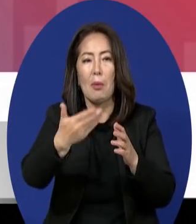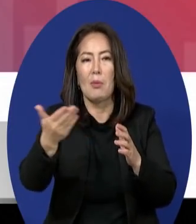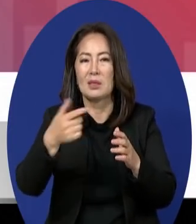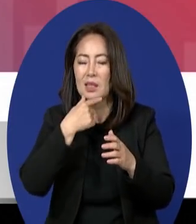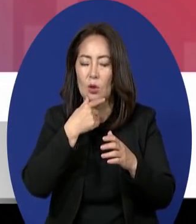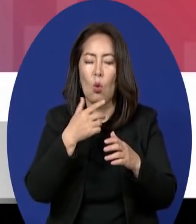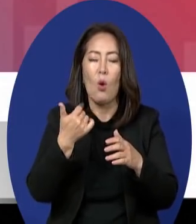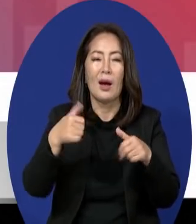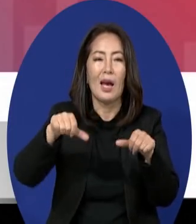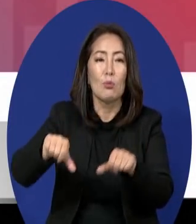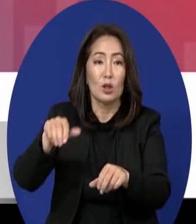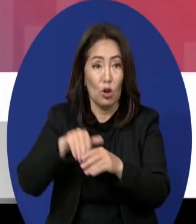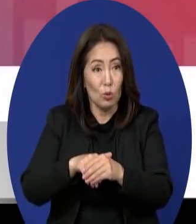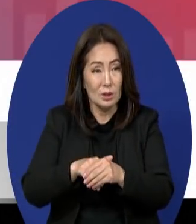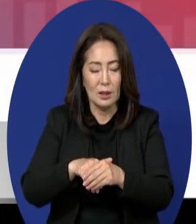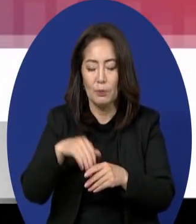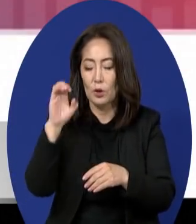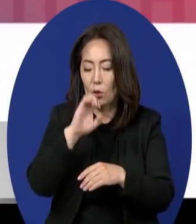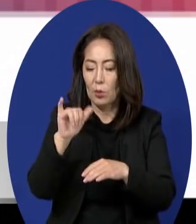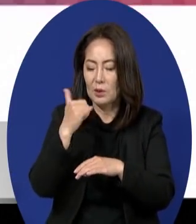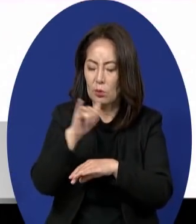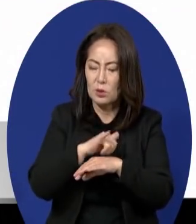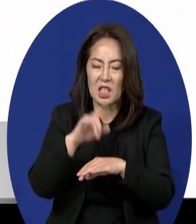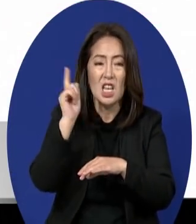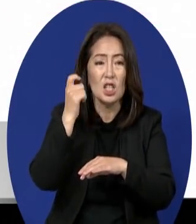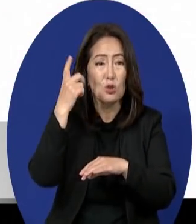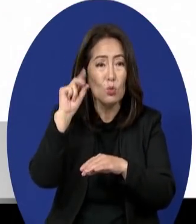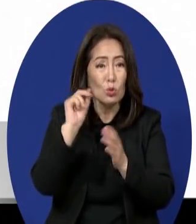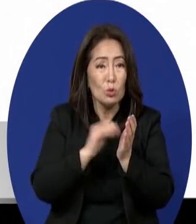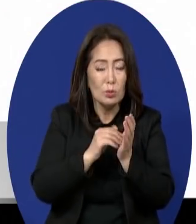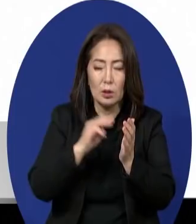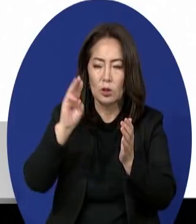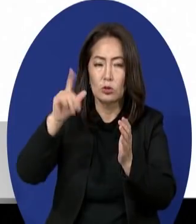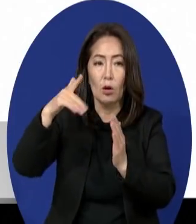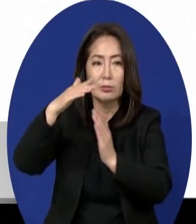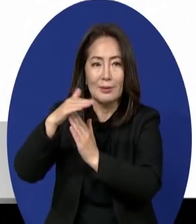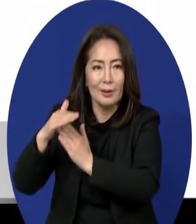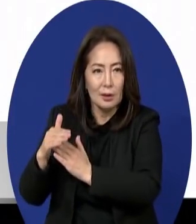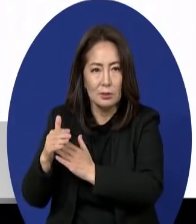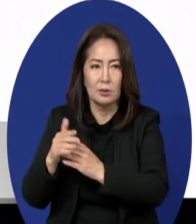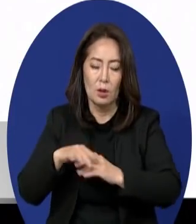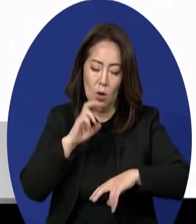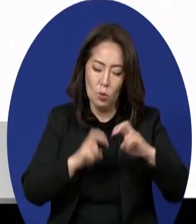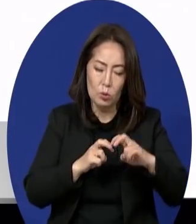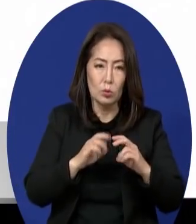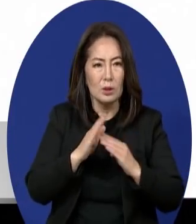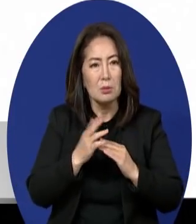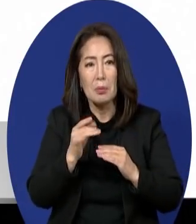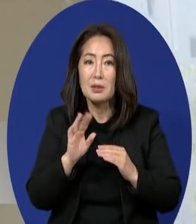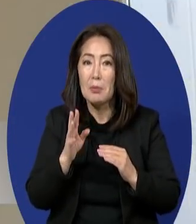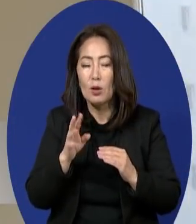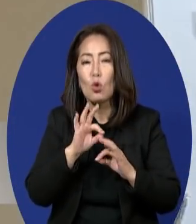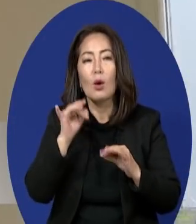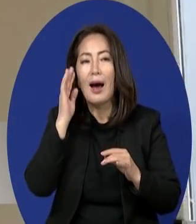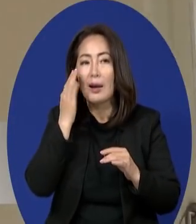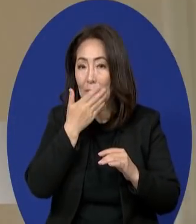байдлыг харгалзан Европын зарим орны эрх баригчид эрчим хүчний хомсдлын улмаас цахилгаан тасалдаж үйлдвэрүүдийг зогсоохоос аргагүй төрч болзошгүйг анхааруулж эхэллээ.